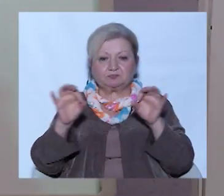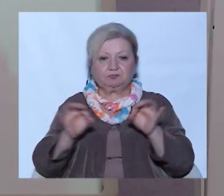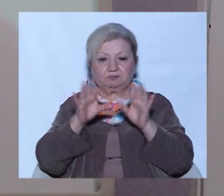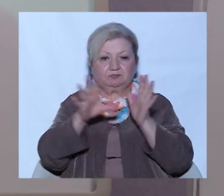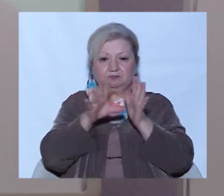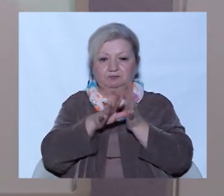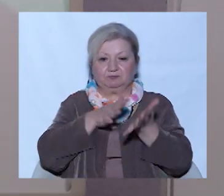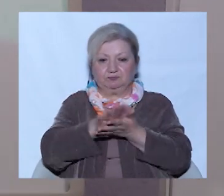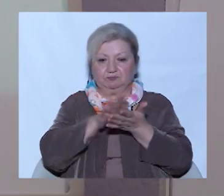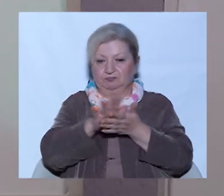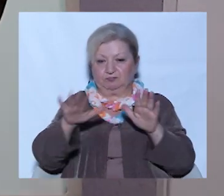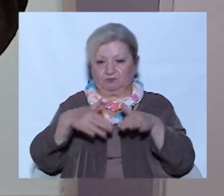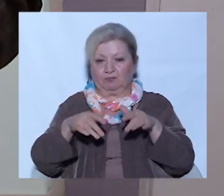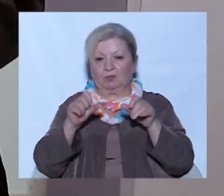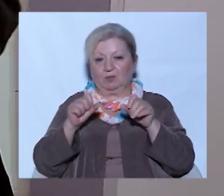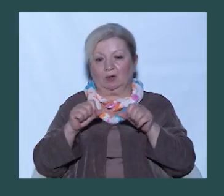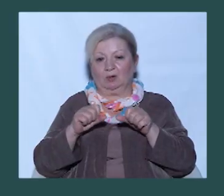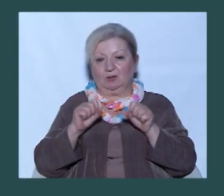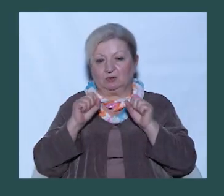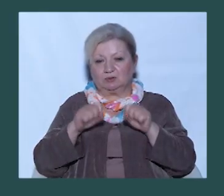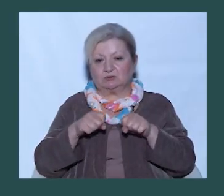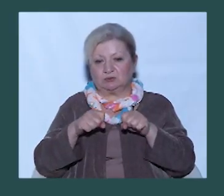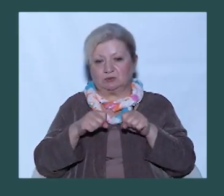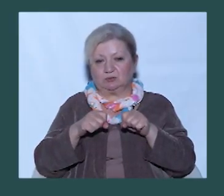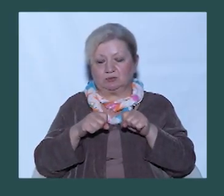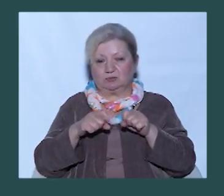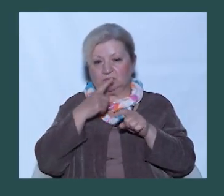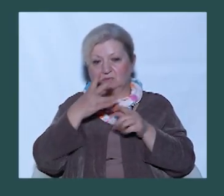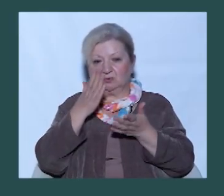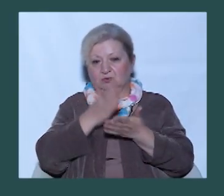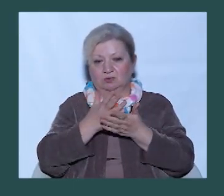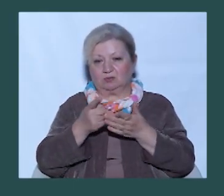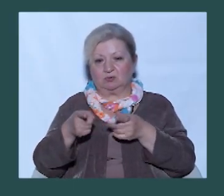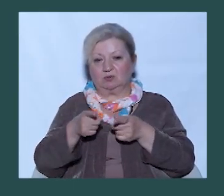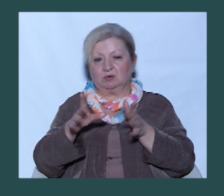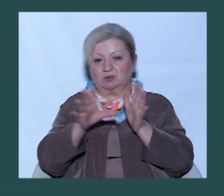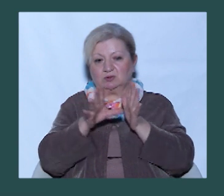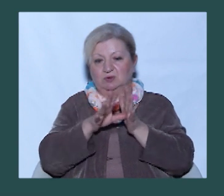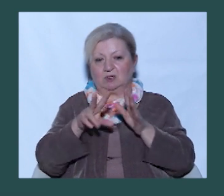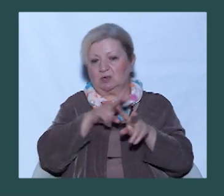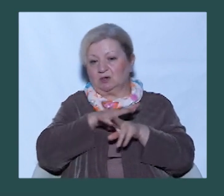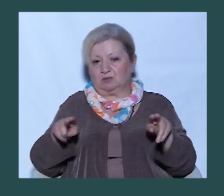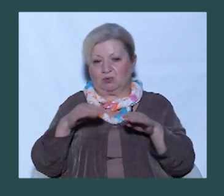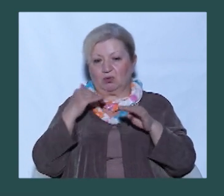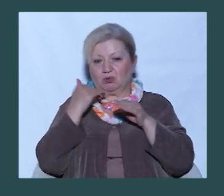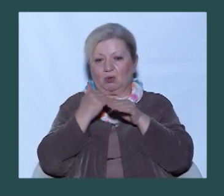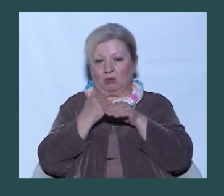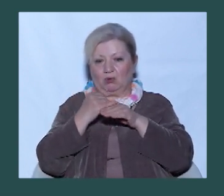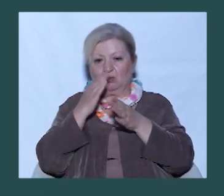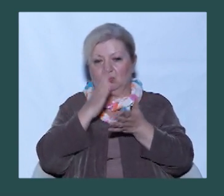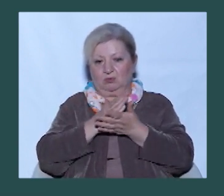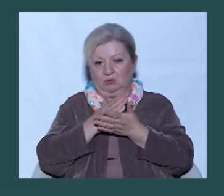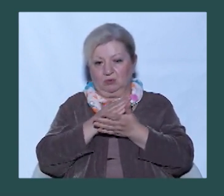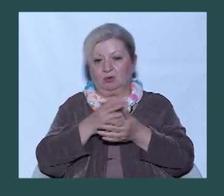ჩართული, არაფერზე ენერგია არ გვეხარჯება, შეგვიძლია ჩავთვალოთ, რომ ელექტრომაგნიტური ძალა თითქმის ერთმანეთის ტოლია.